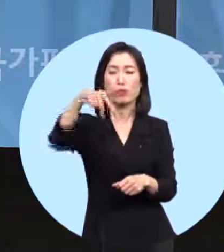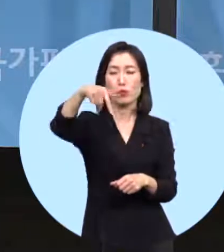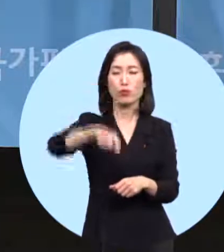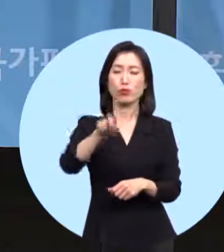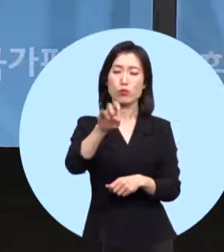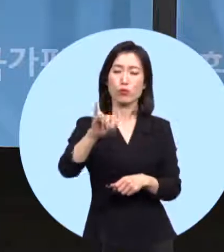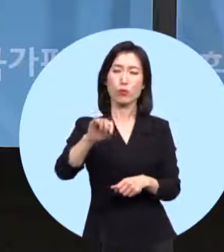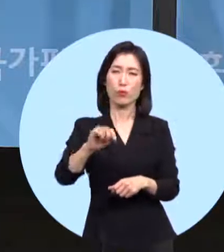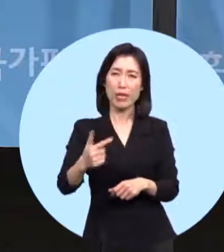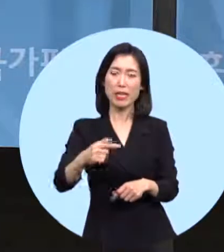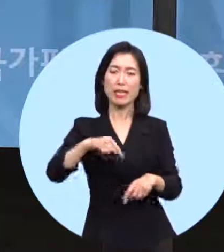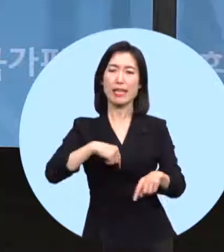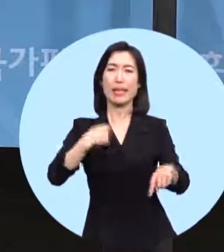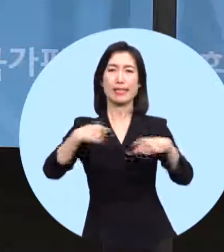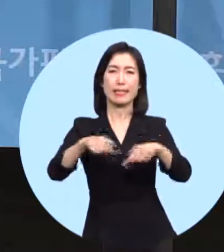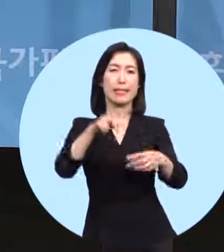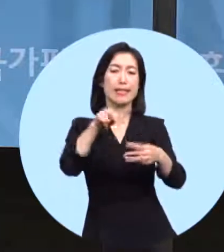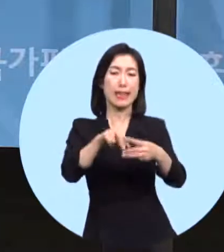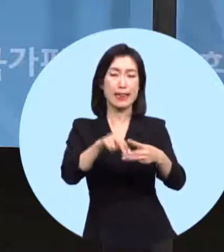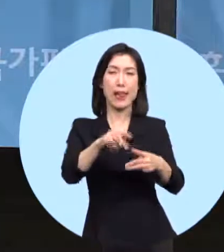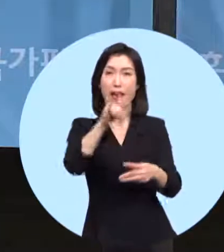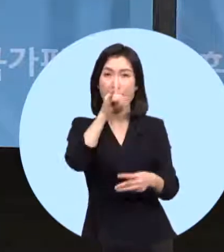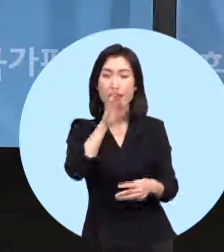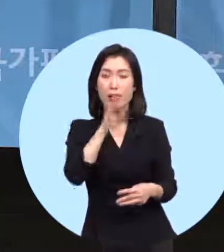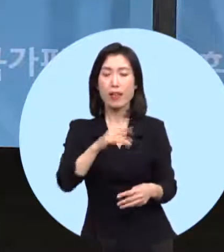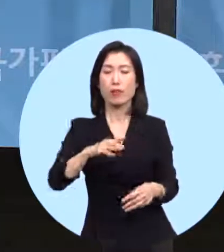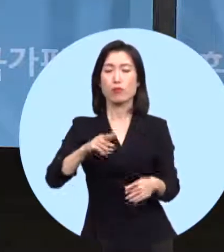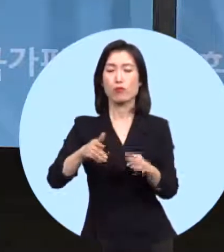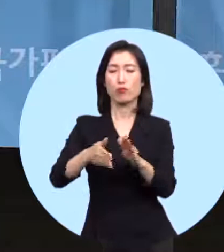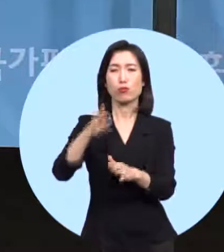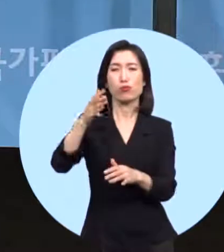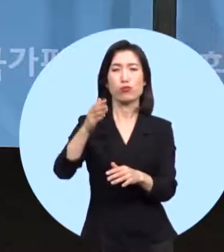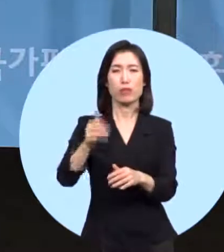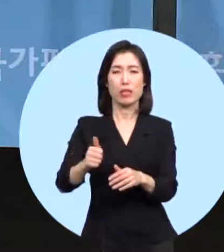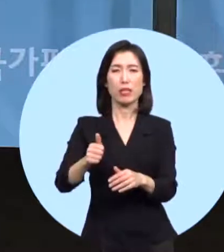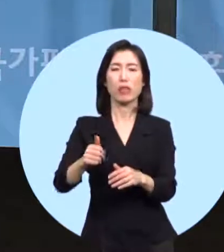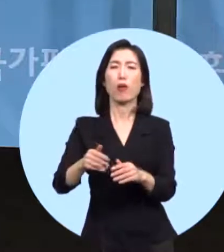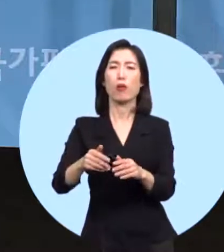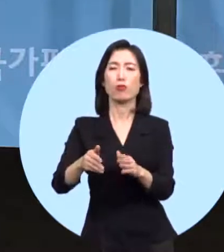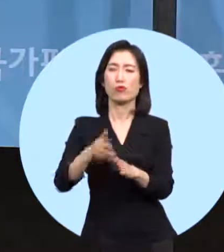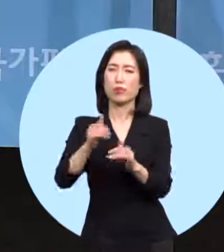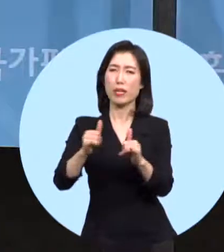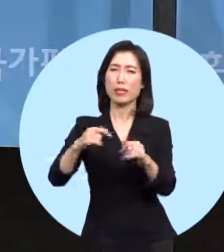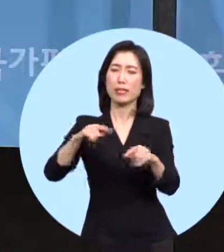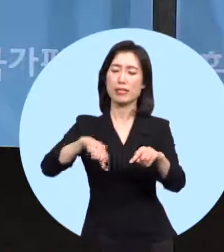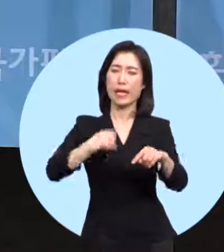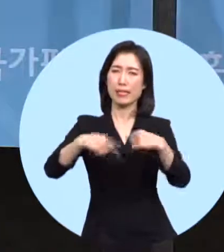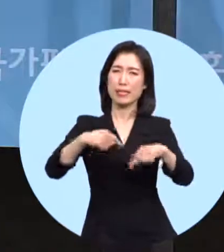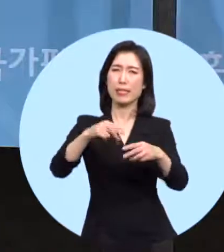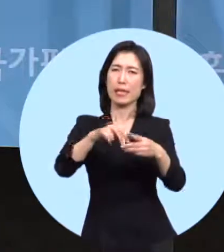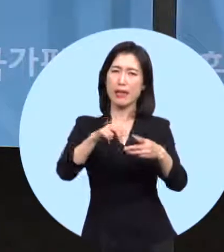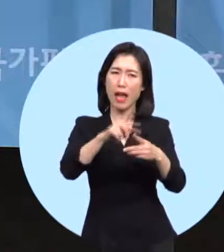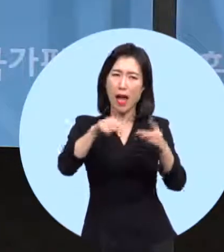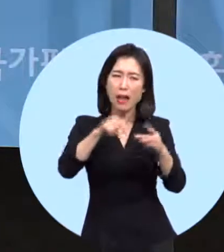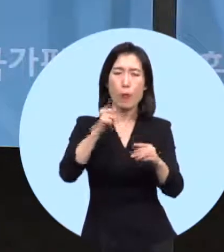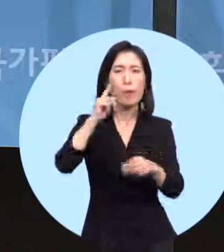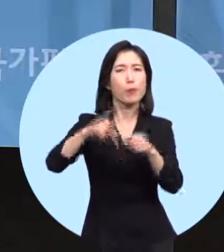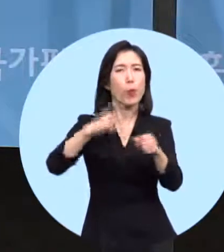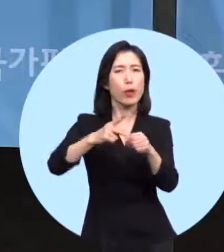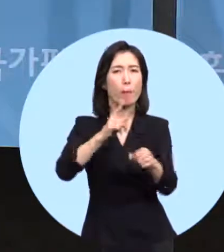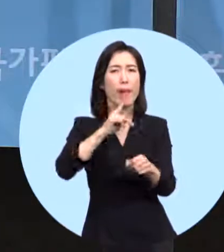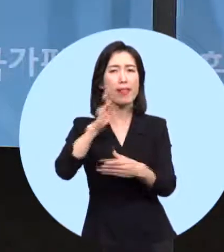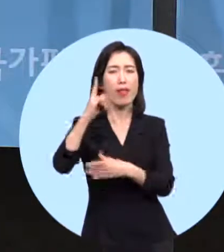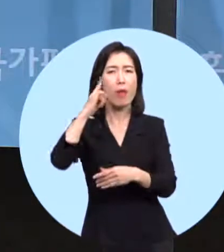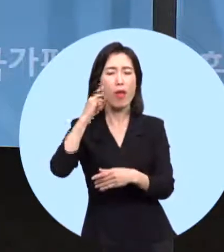있어요. 주민주권도 있고. 근데 왜 우리는 주민자치센터에서 프로그램을 이야기할까? 요거는 제 경험과 더불어서